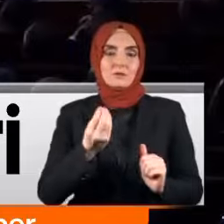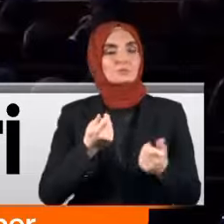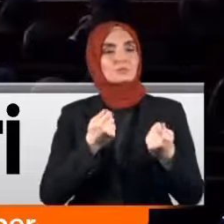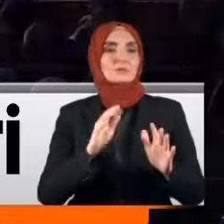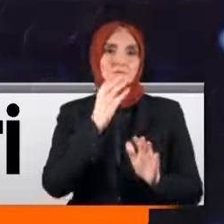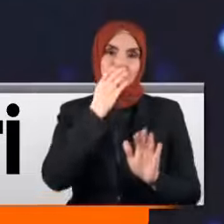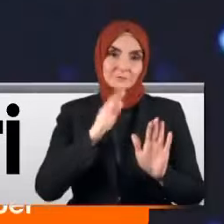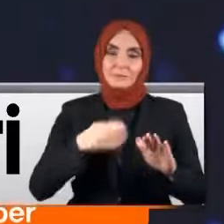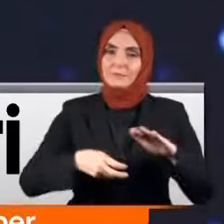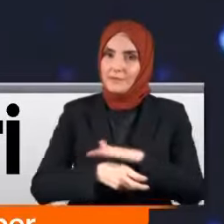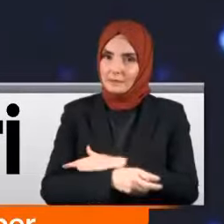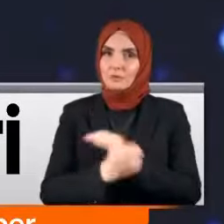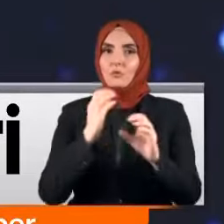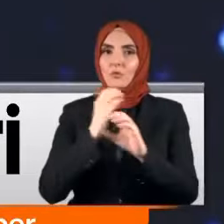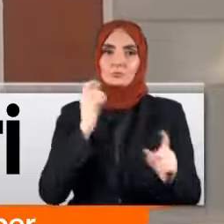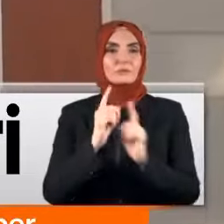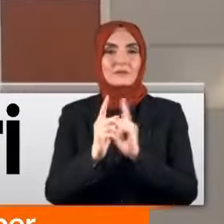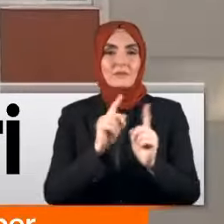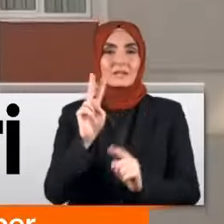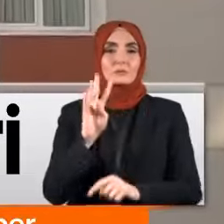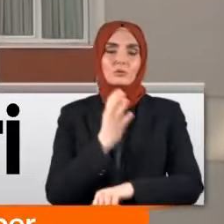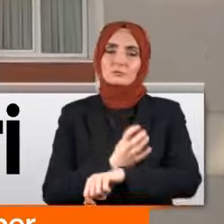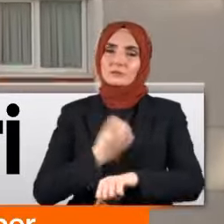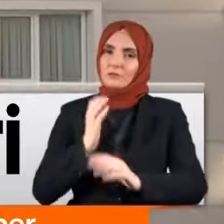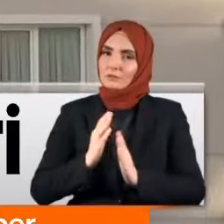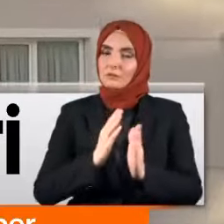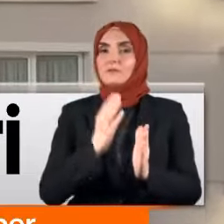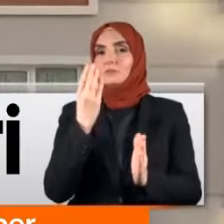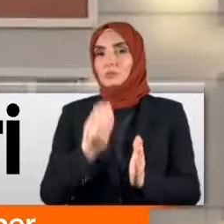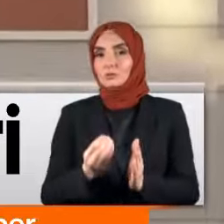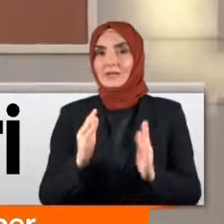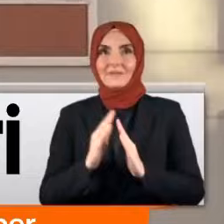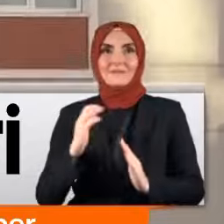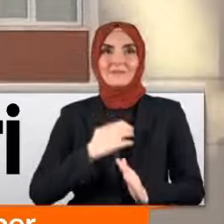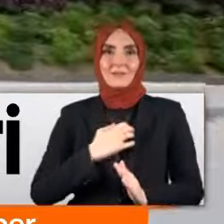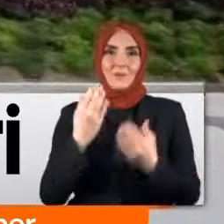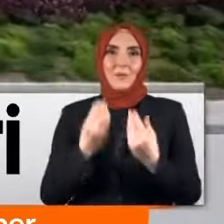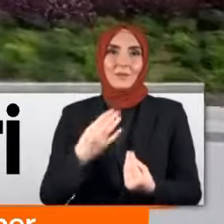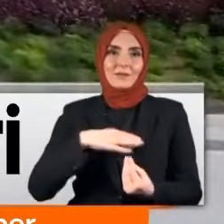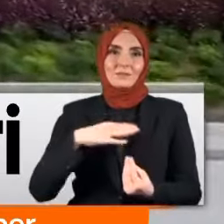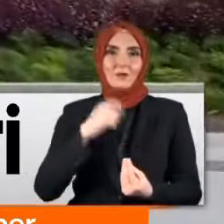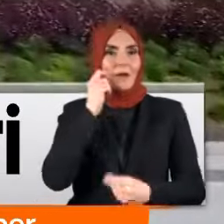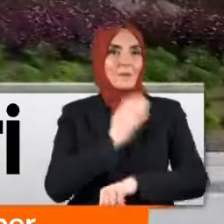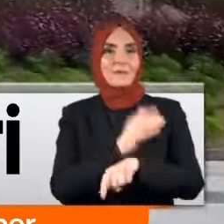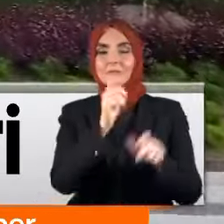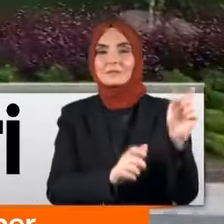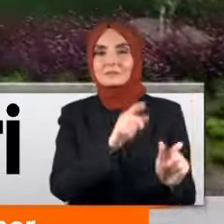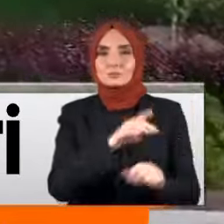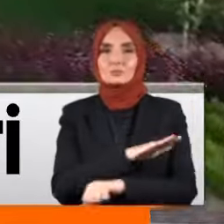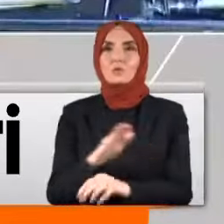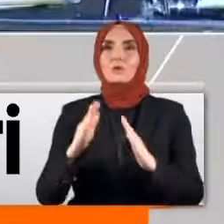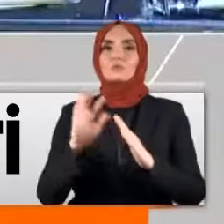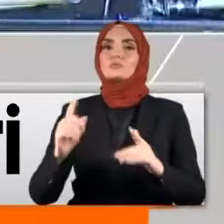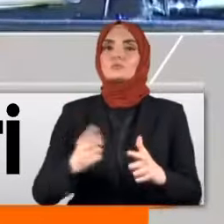seferleri 24 saat kesintisiz sürecek. Ev sahibi olmak isteyen başkentli için sosyal konut projesi devreye